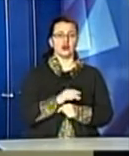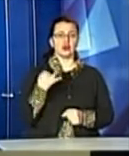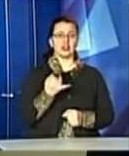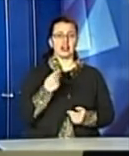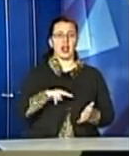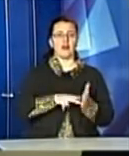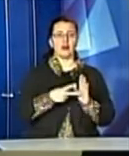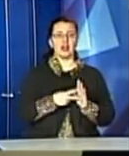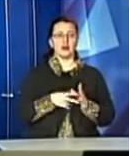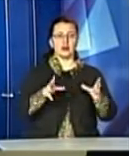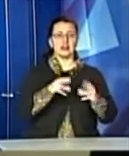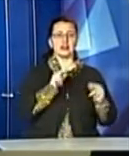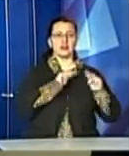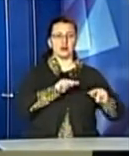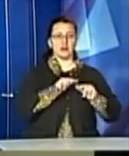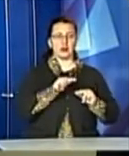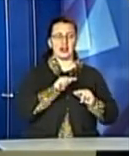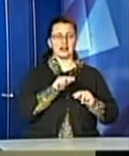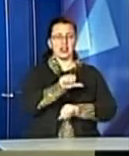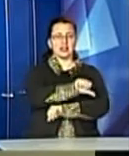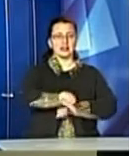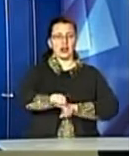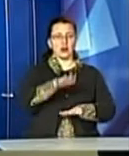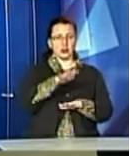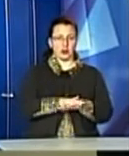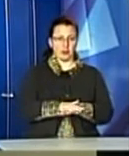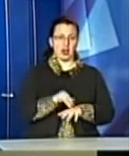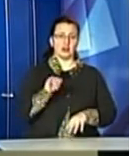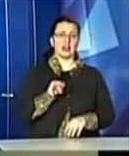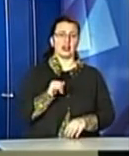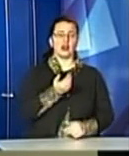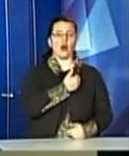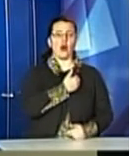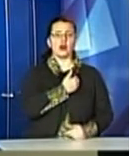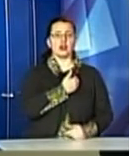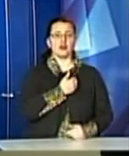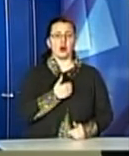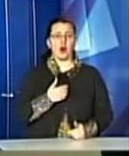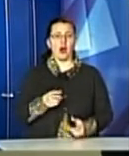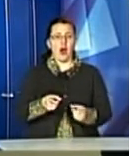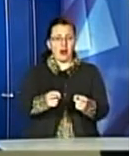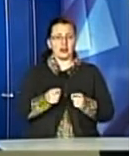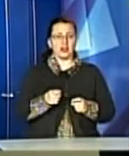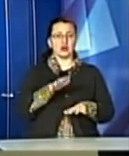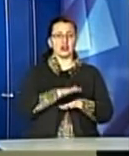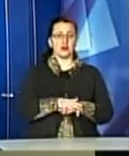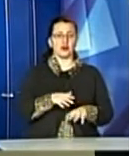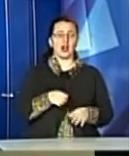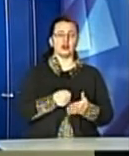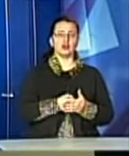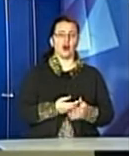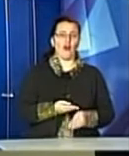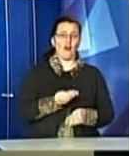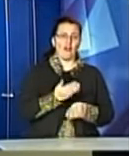планується співпраця з Європейським інвестиційним банком, так, і ми хочемо долучити банк до фінансування саме цього